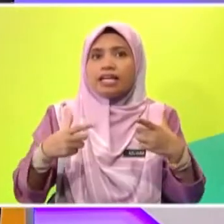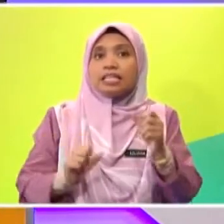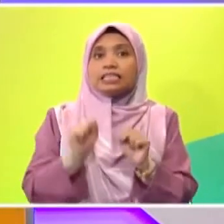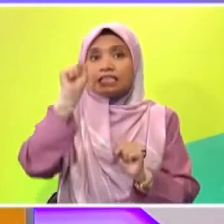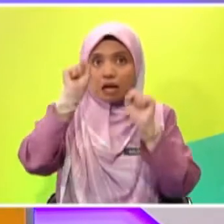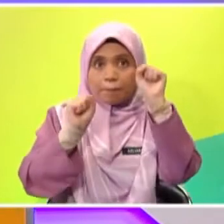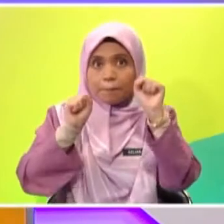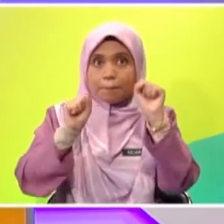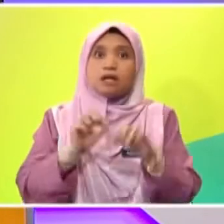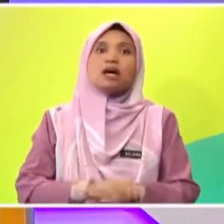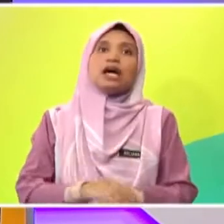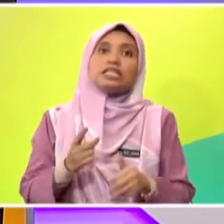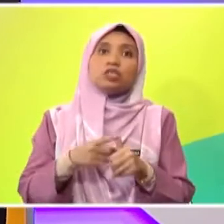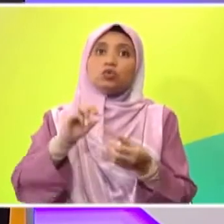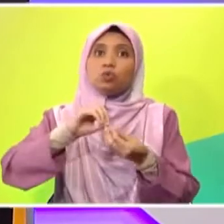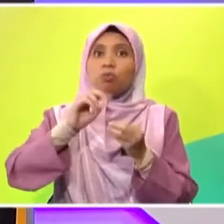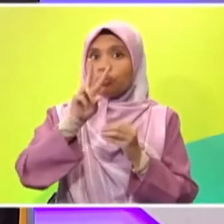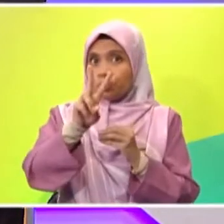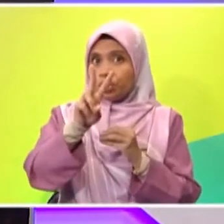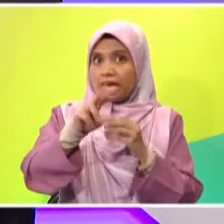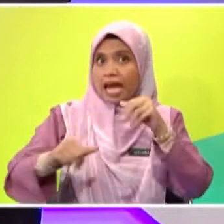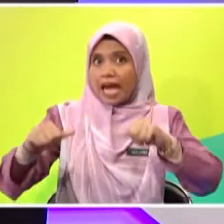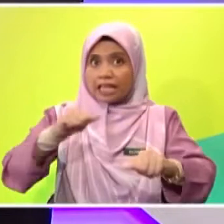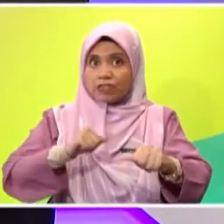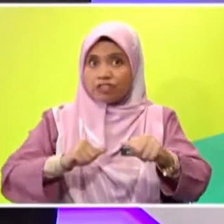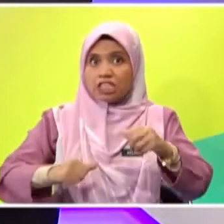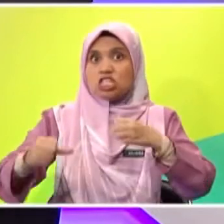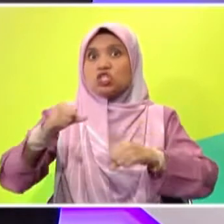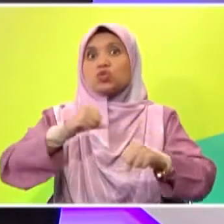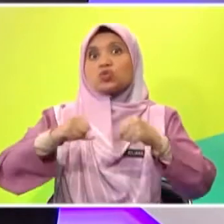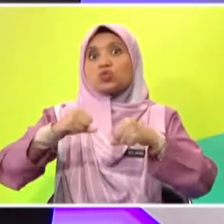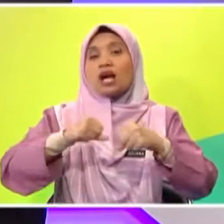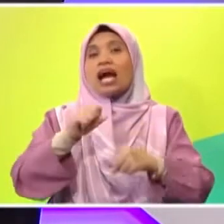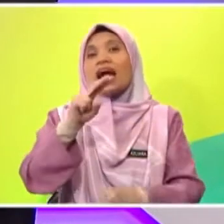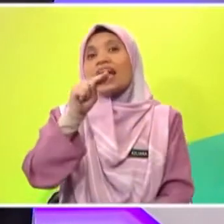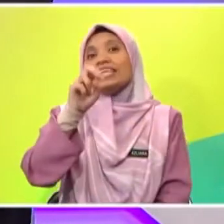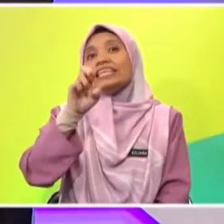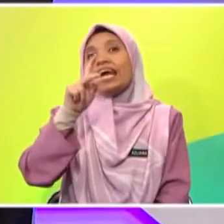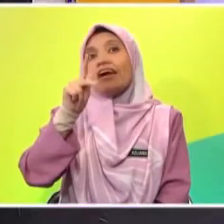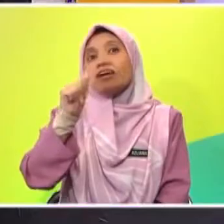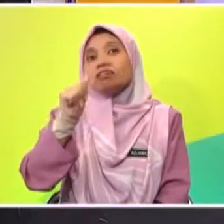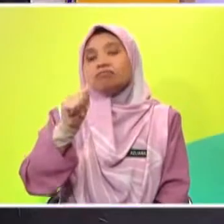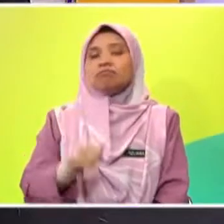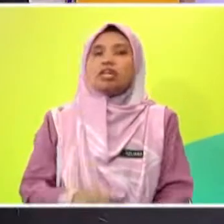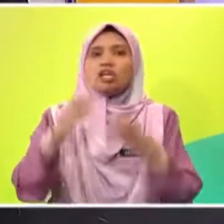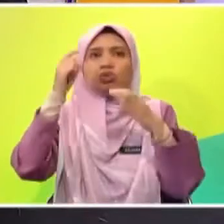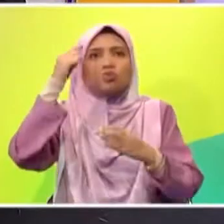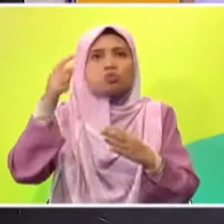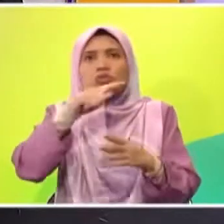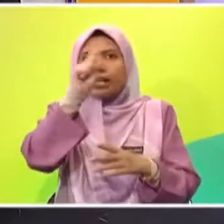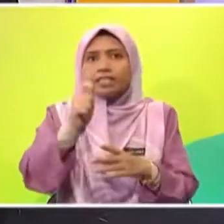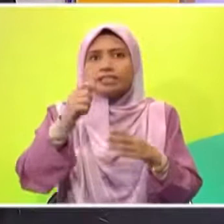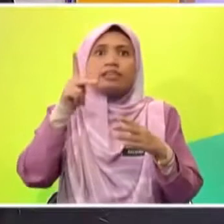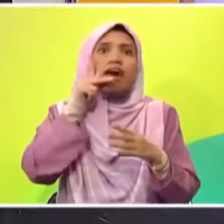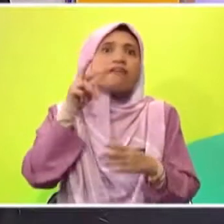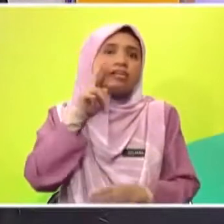ada Activity yang kedua yaitu activity suka dekafein cek gunakannya pada Kaina mohindra lineup pernah